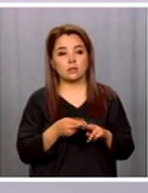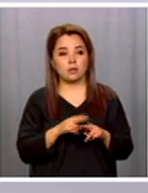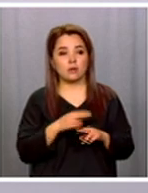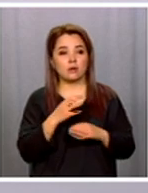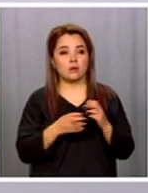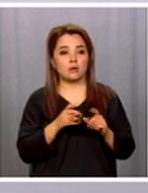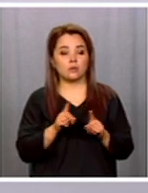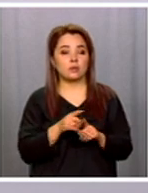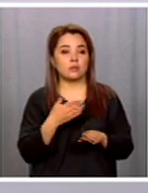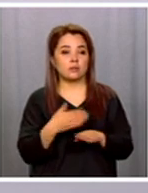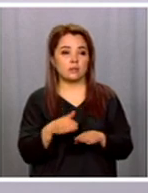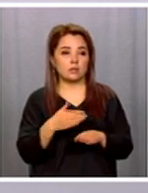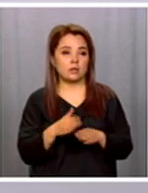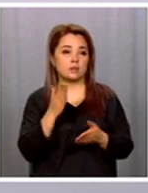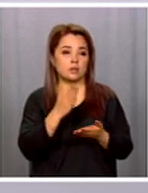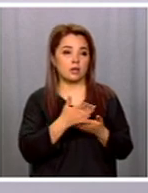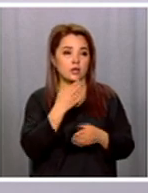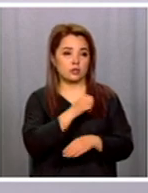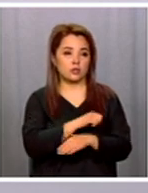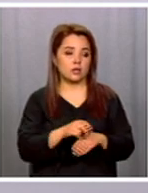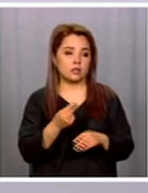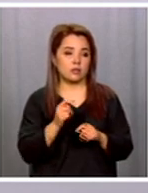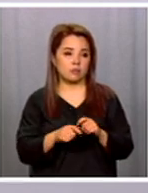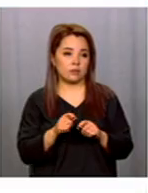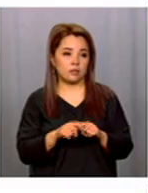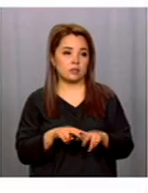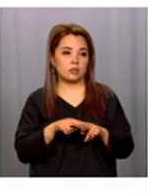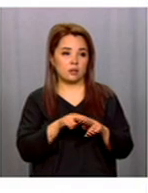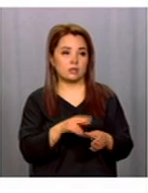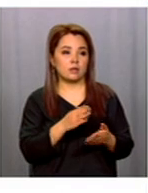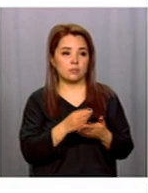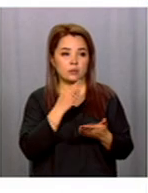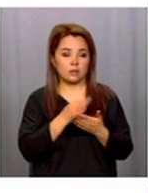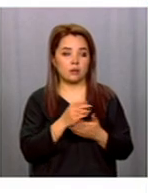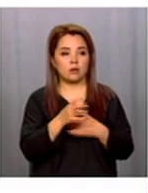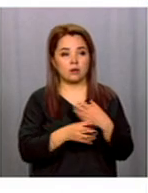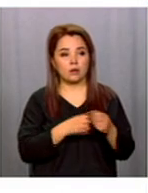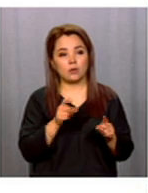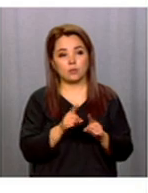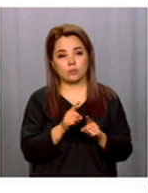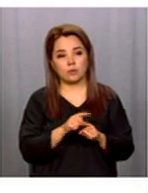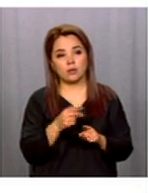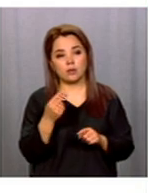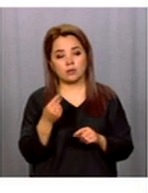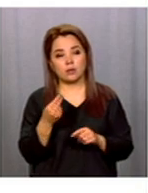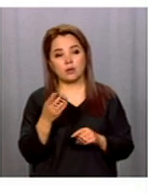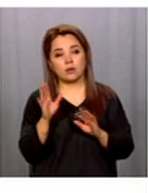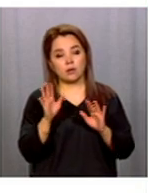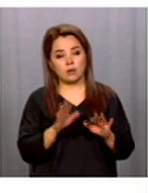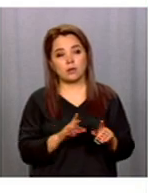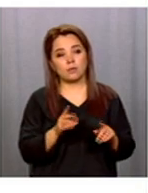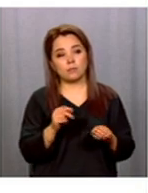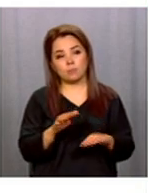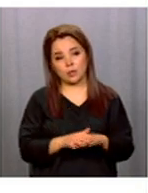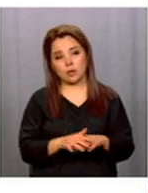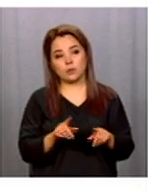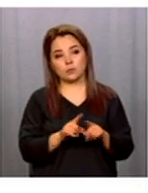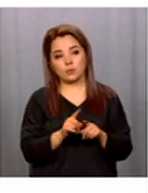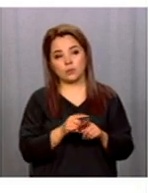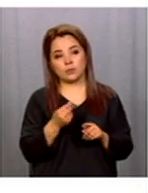десе, тікелей шетелдік инвестициялар, сонымен қатар халықаралық қаржы және банк несиелерін қамтитын болса, ал